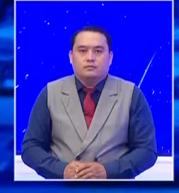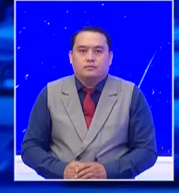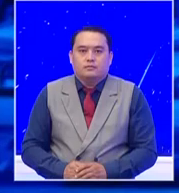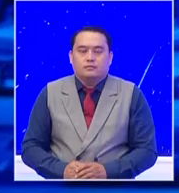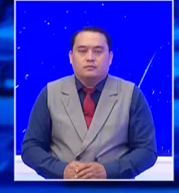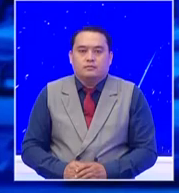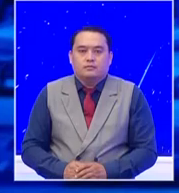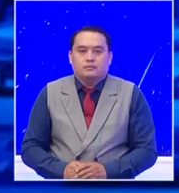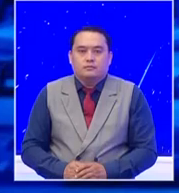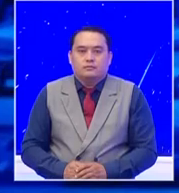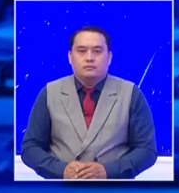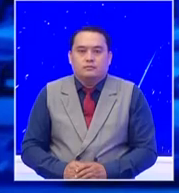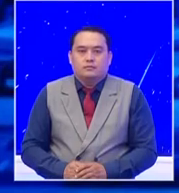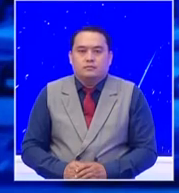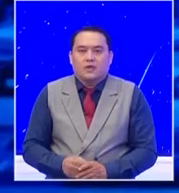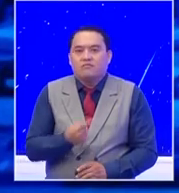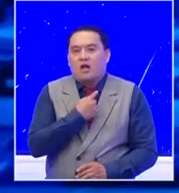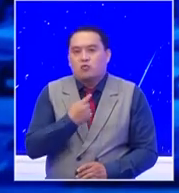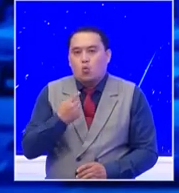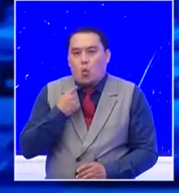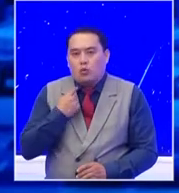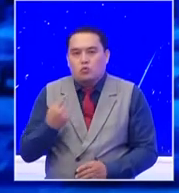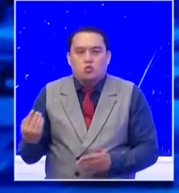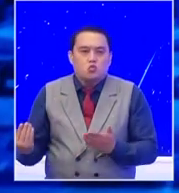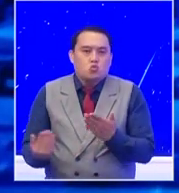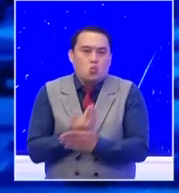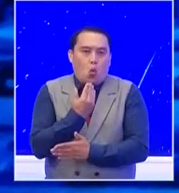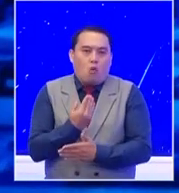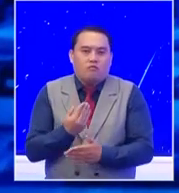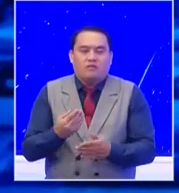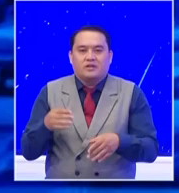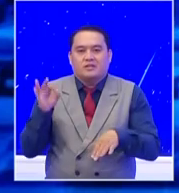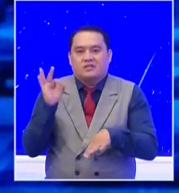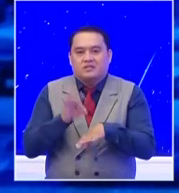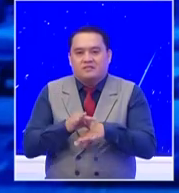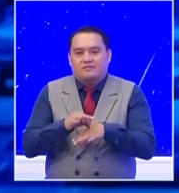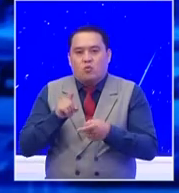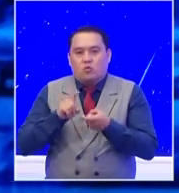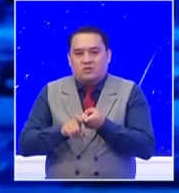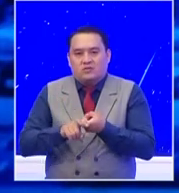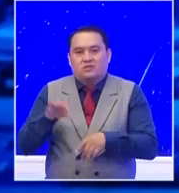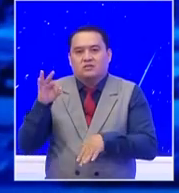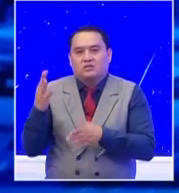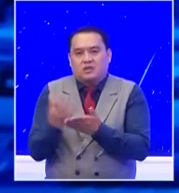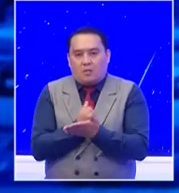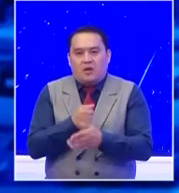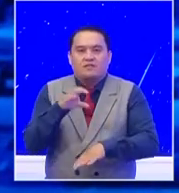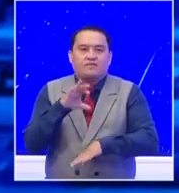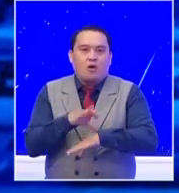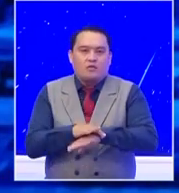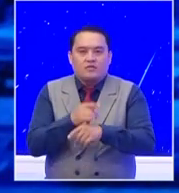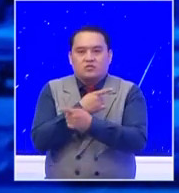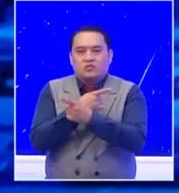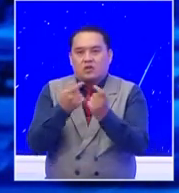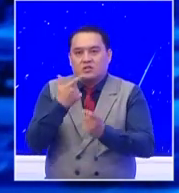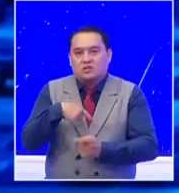И к теме вируса COVID-19. В Талдыкургане появился еще один очаг коронавируса. Информацию об этом разместили